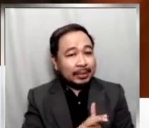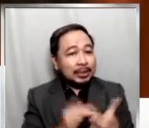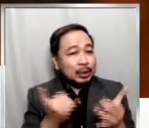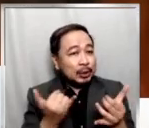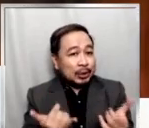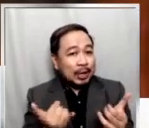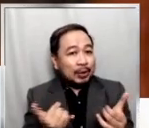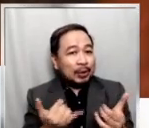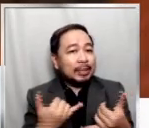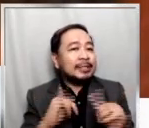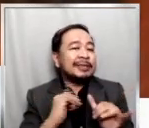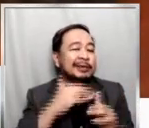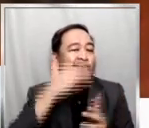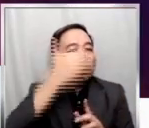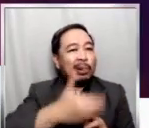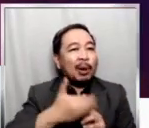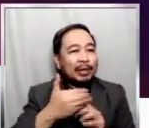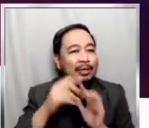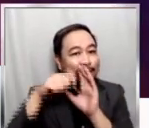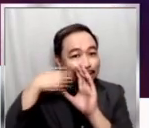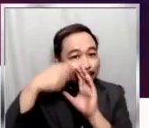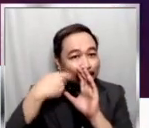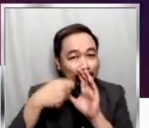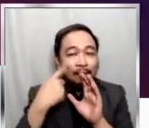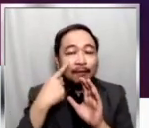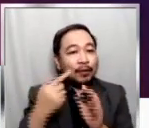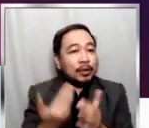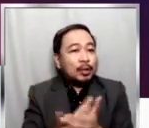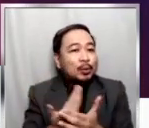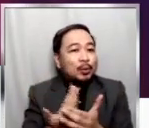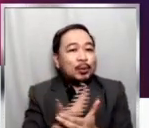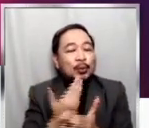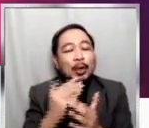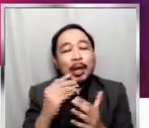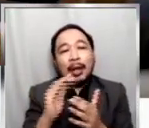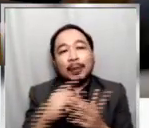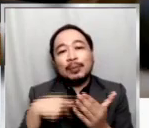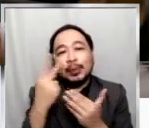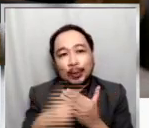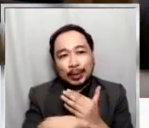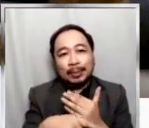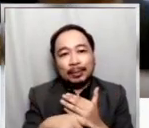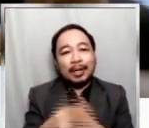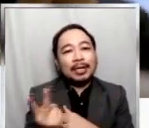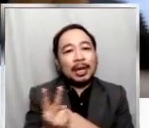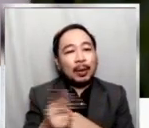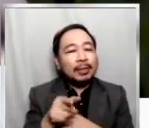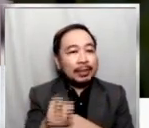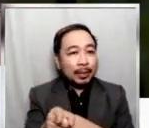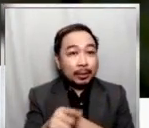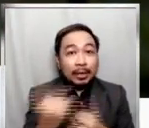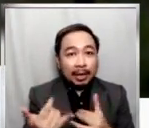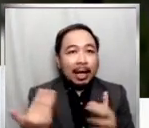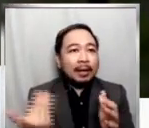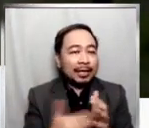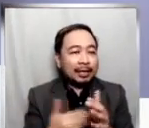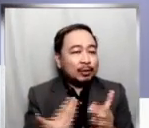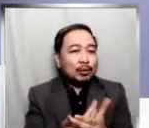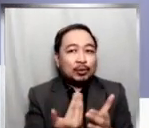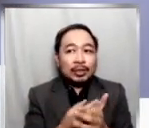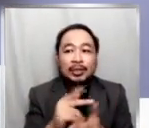lock-in taping na si Rita para sa upcoming Kapuso primetime series na Ang Dalawang Ikaw, na baliktambalan project nila ni Ken